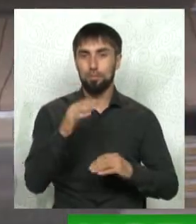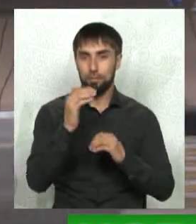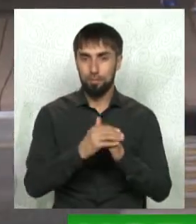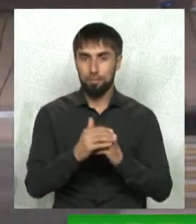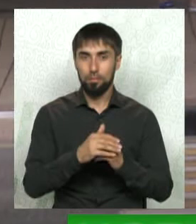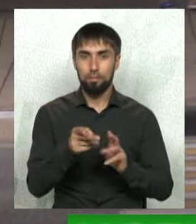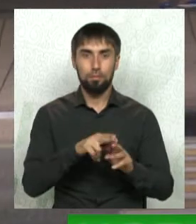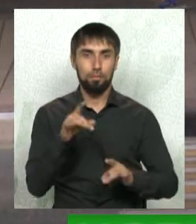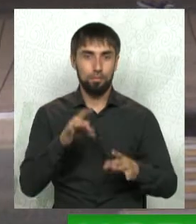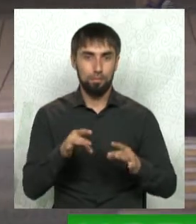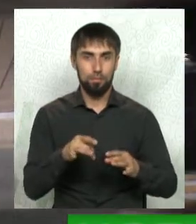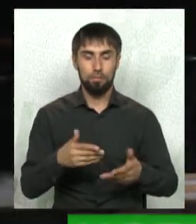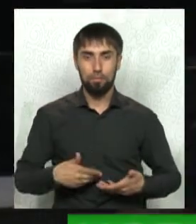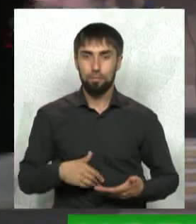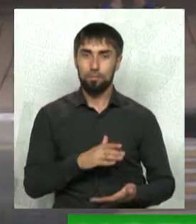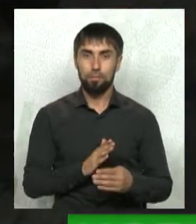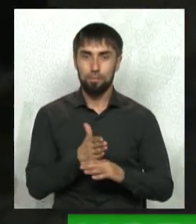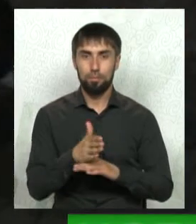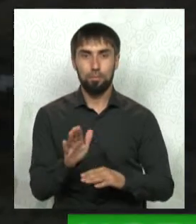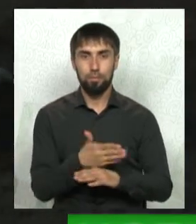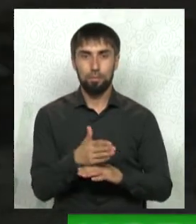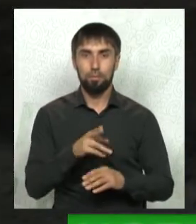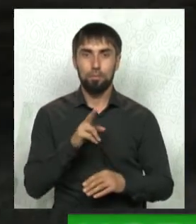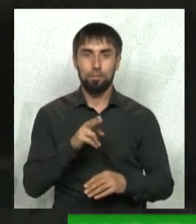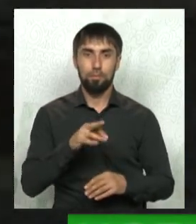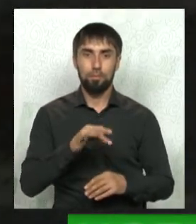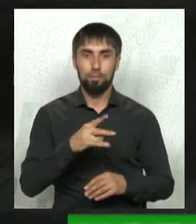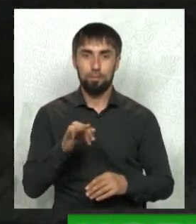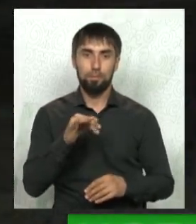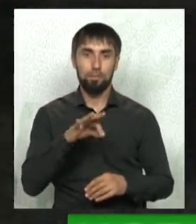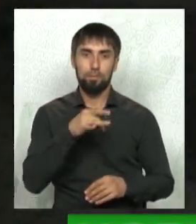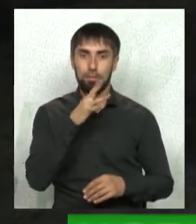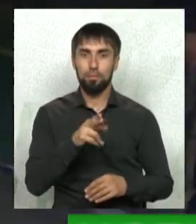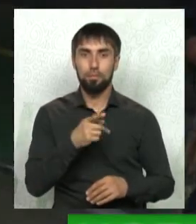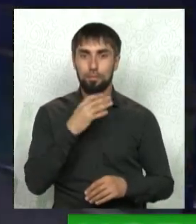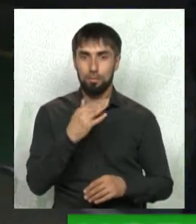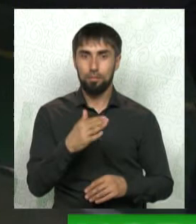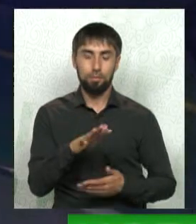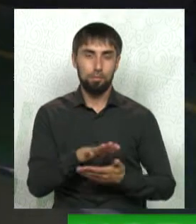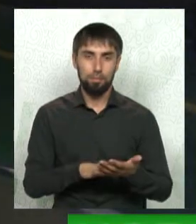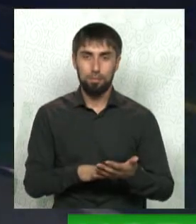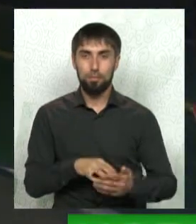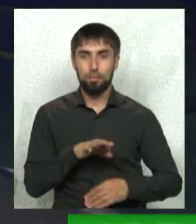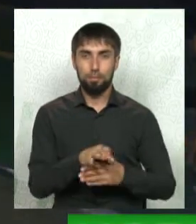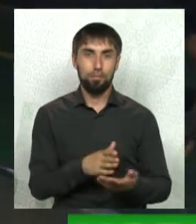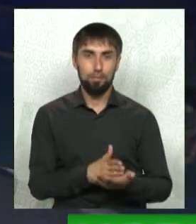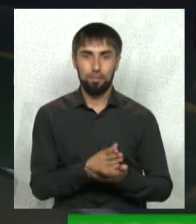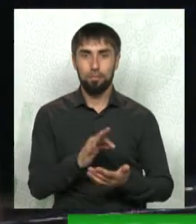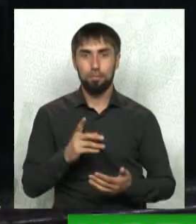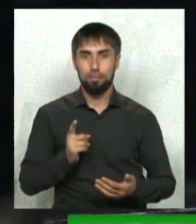оказалось, просто кипит. Жители и гости прогуливаются по окрестностям, в то время как сотрудники полиции продолжают нести службу по